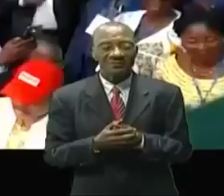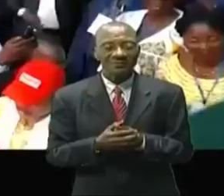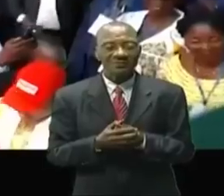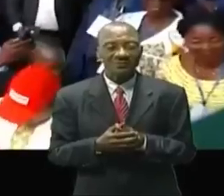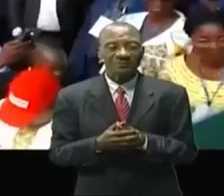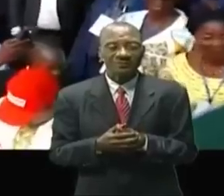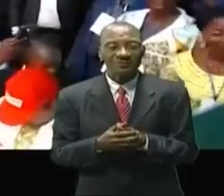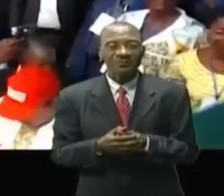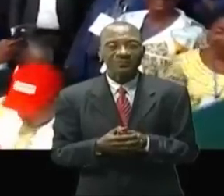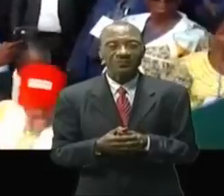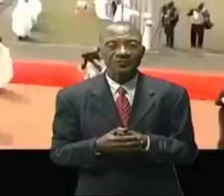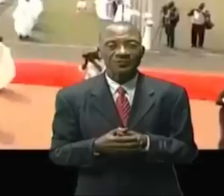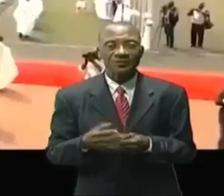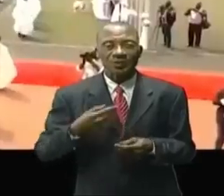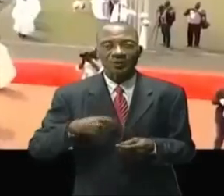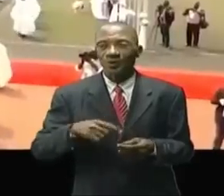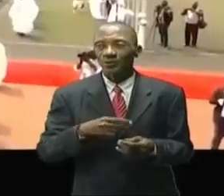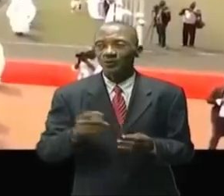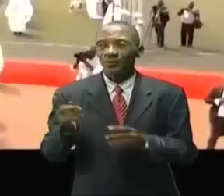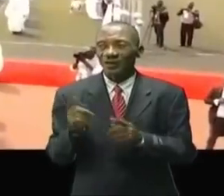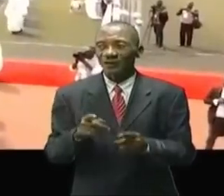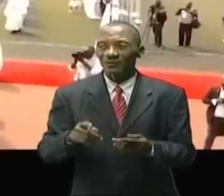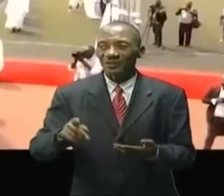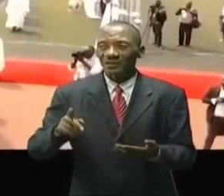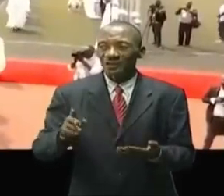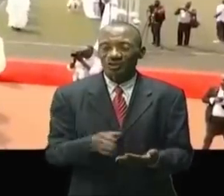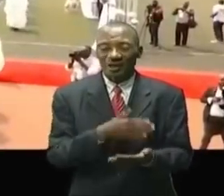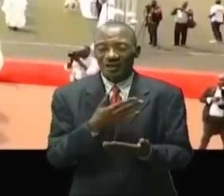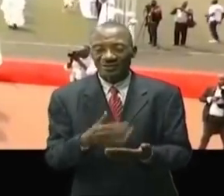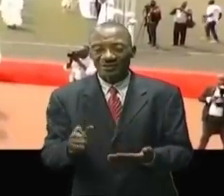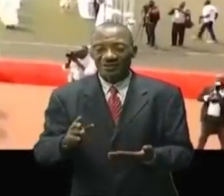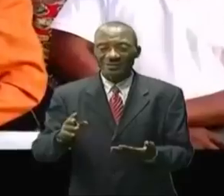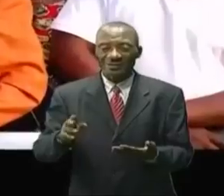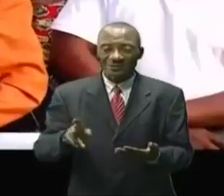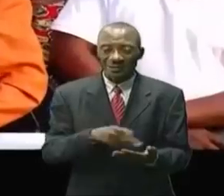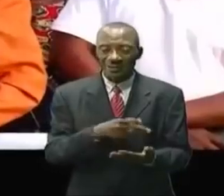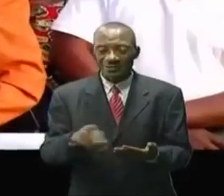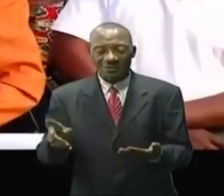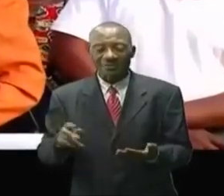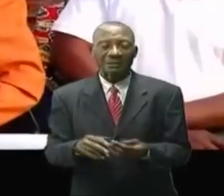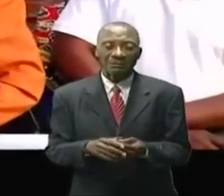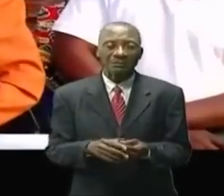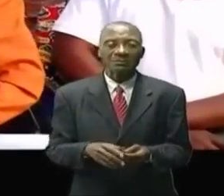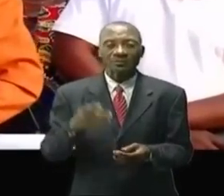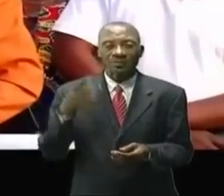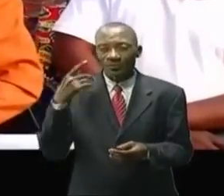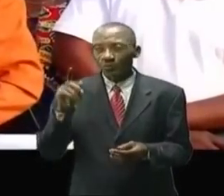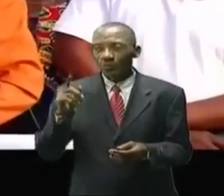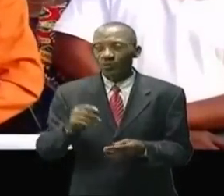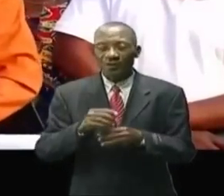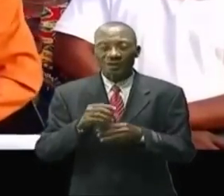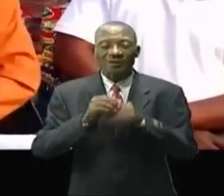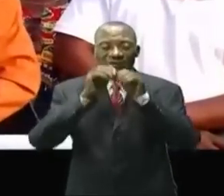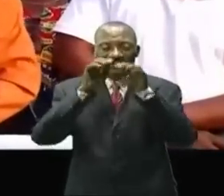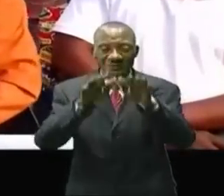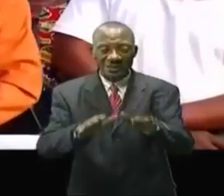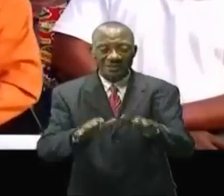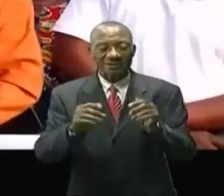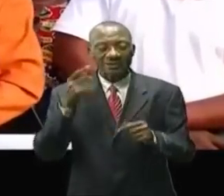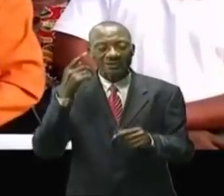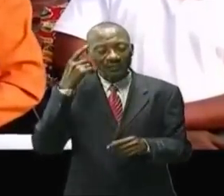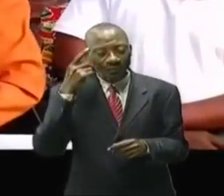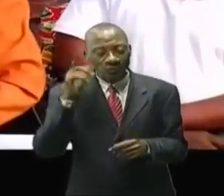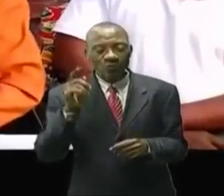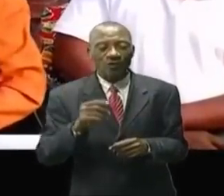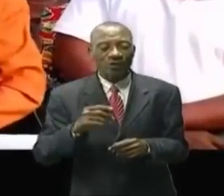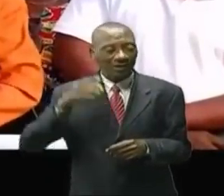C'est anniversaire, le 25e d'ailleurs, de Monseigneur Emmanuel Bernard Kassanda, à Mbujimayi.